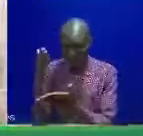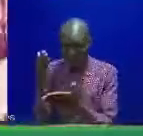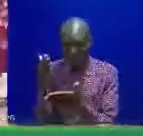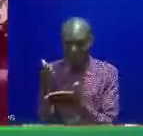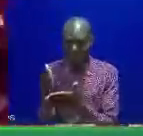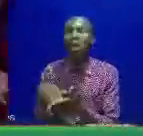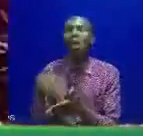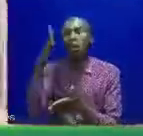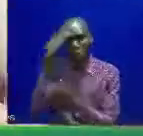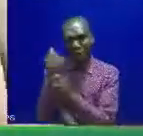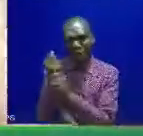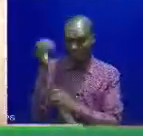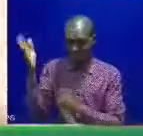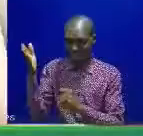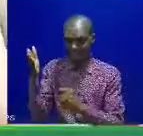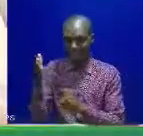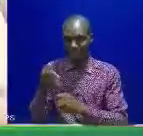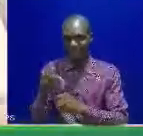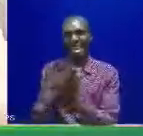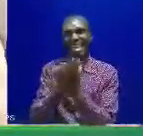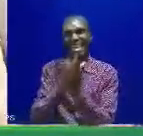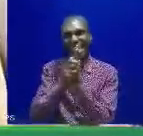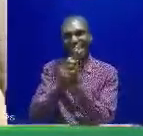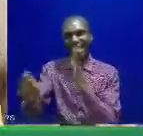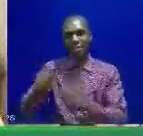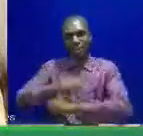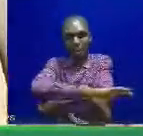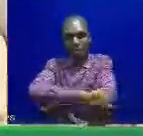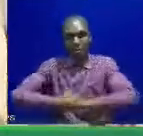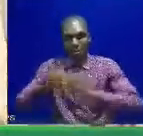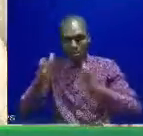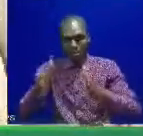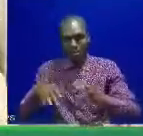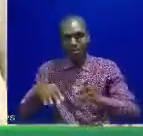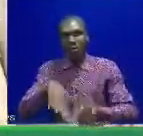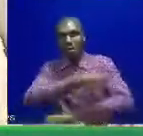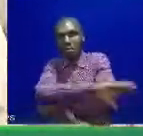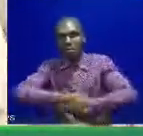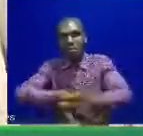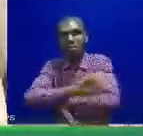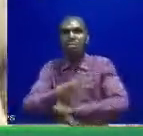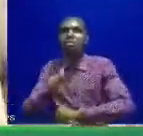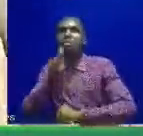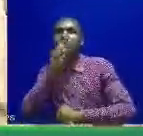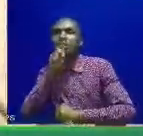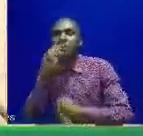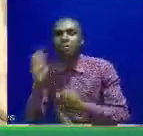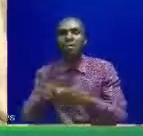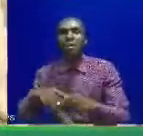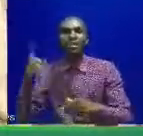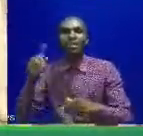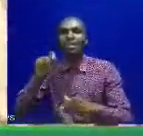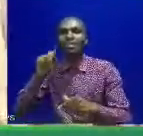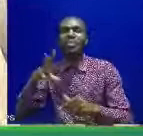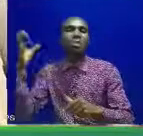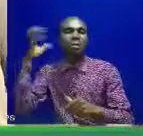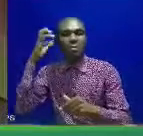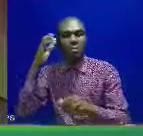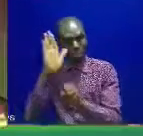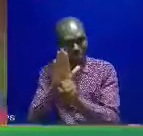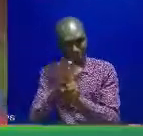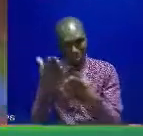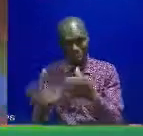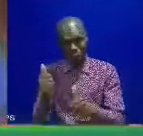haria. Iko ni kubara ba ibi ya barrosa. Ba ibi ni kunyaji ngoko. Chiti ibi, chire tio, ebi nte ibi kwenye ba kugiri kuri